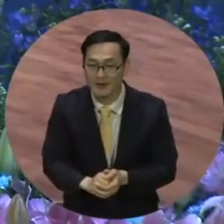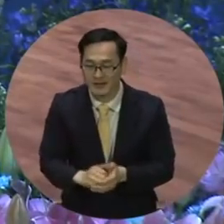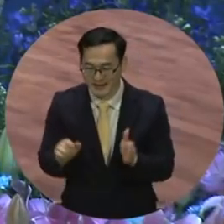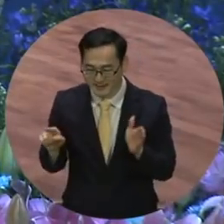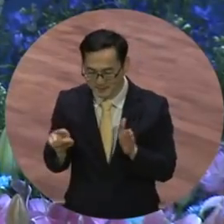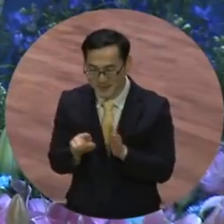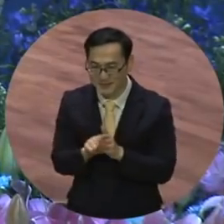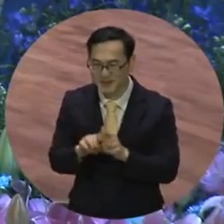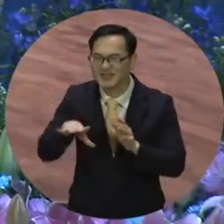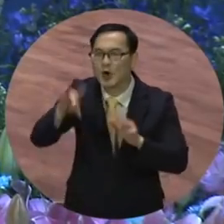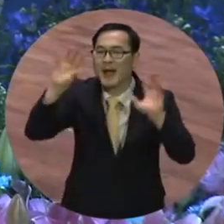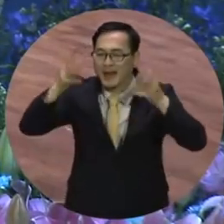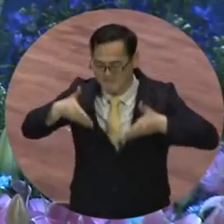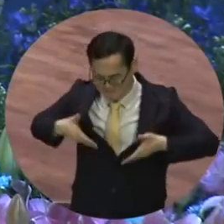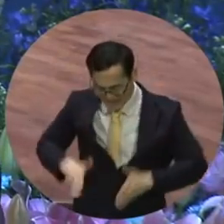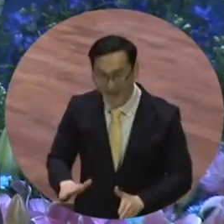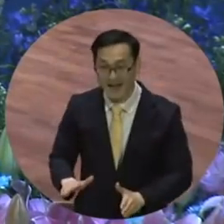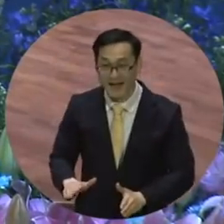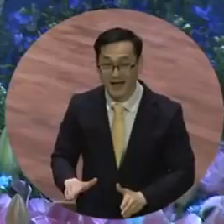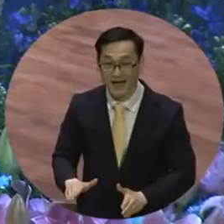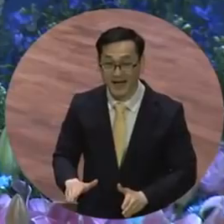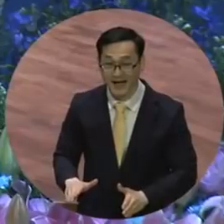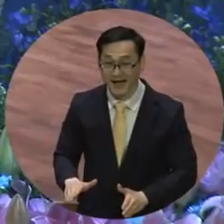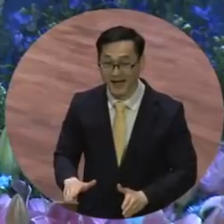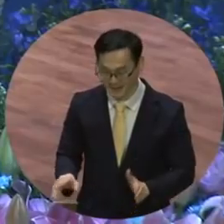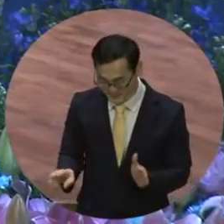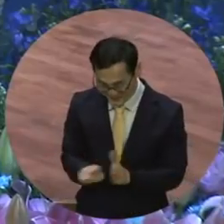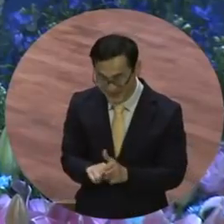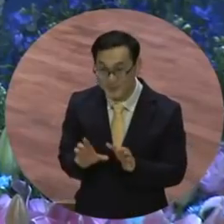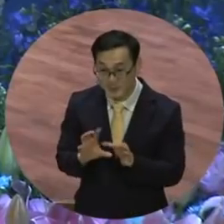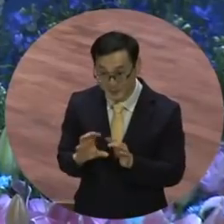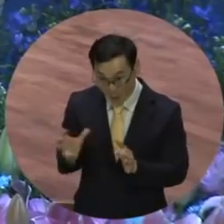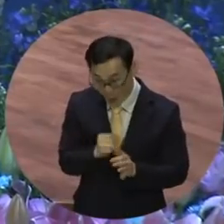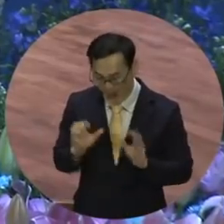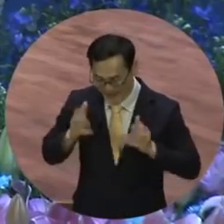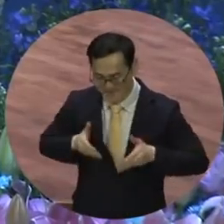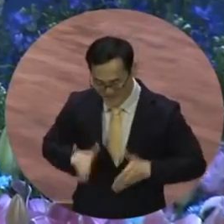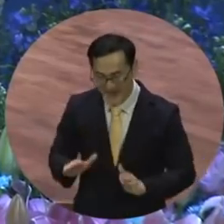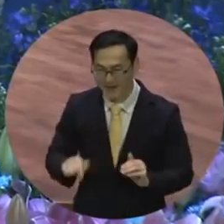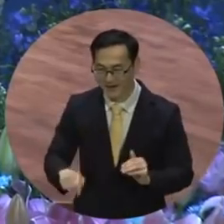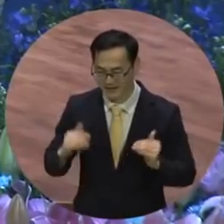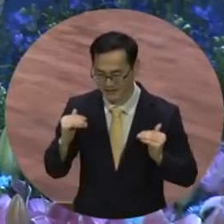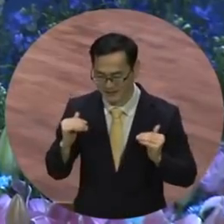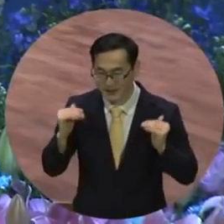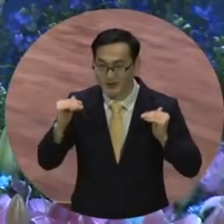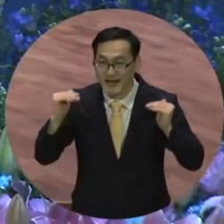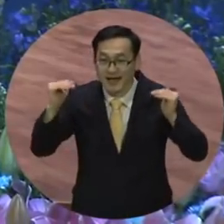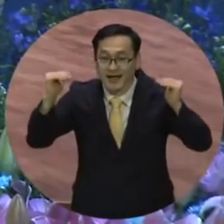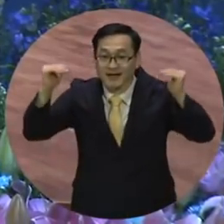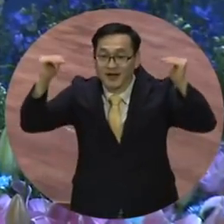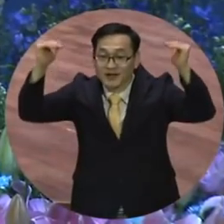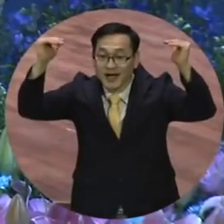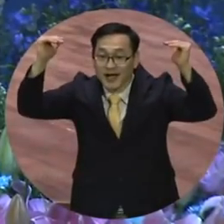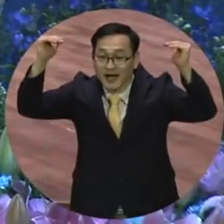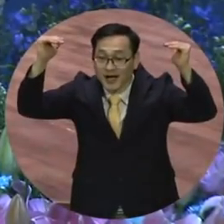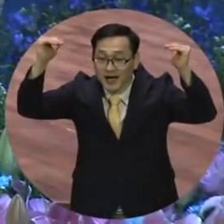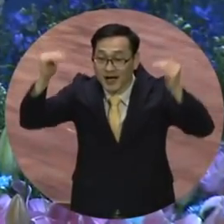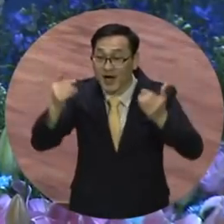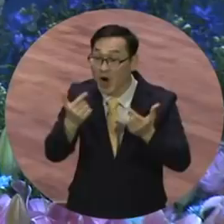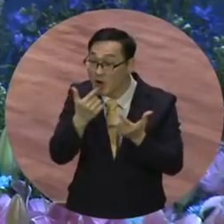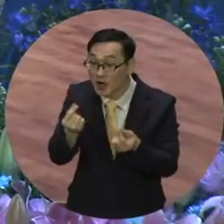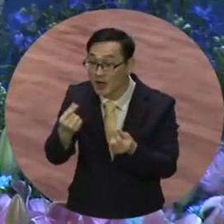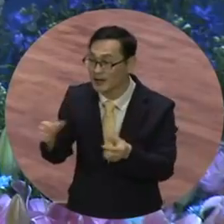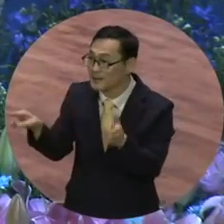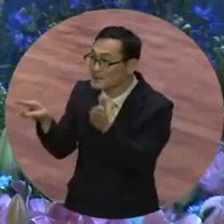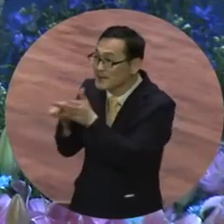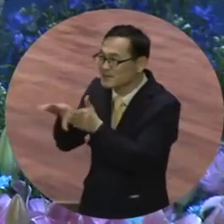믿음이에요. 구원은 받아서 구원은 받았는데 이제는 성장하는 믿음입니다. 성장하는 믿음.